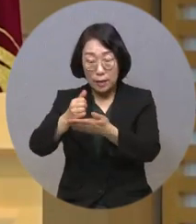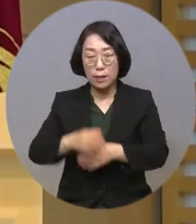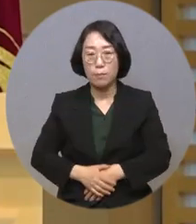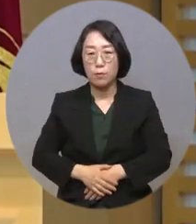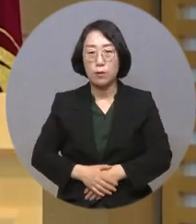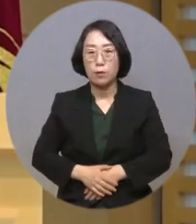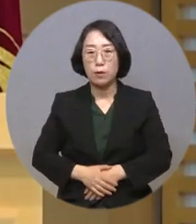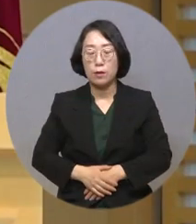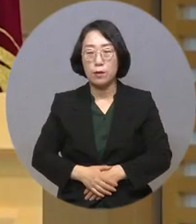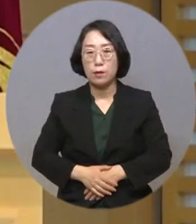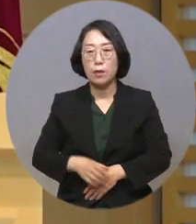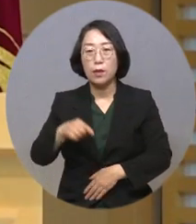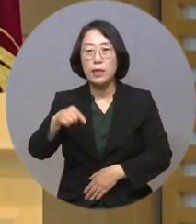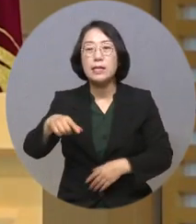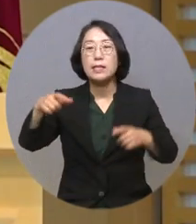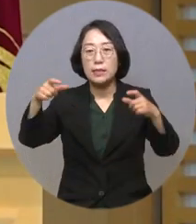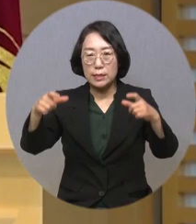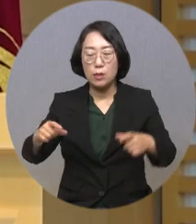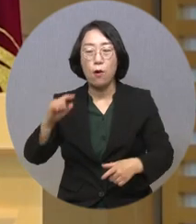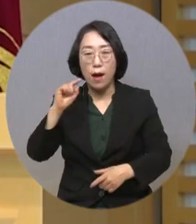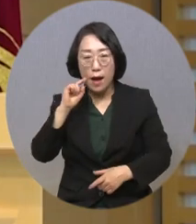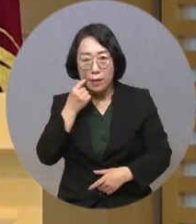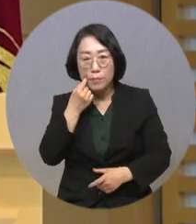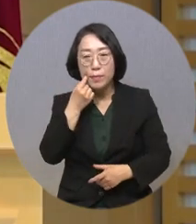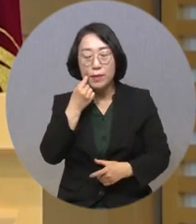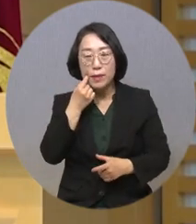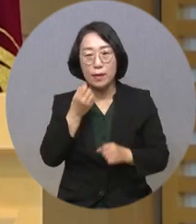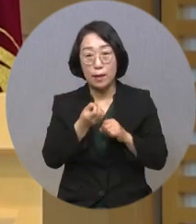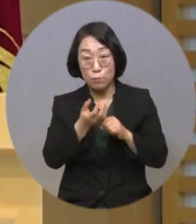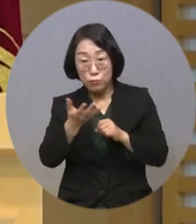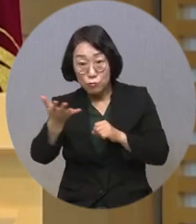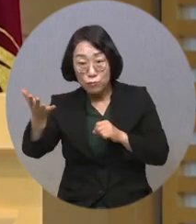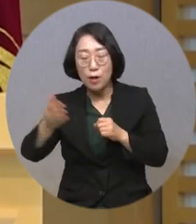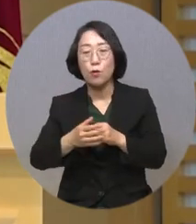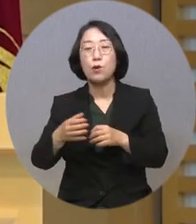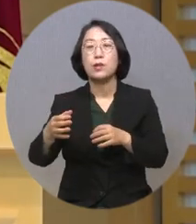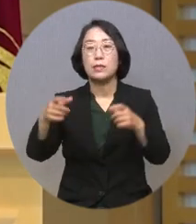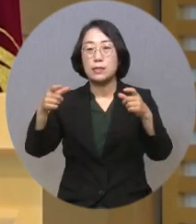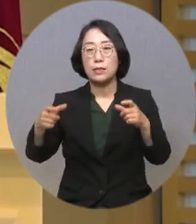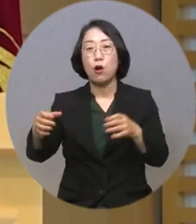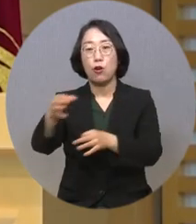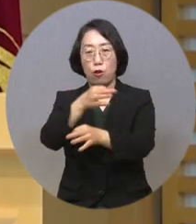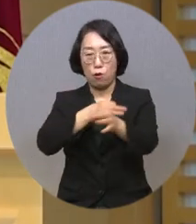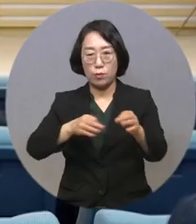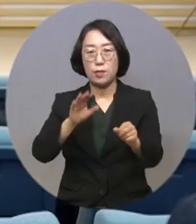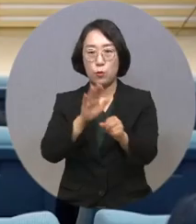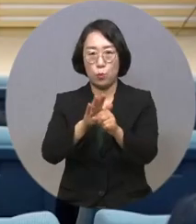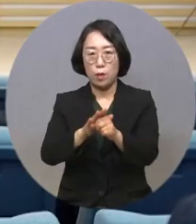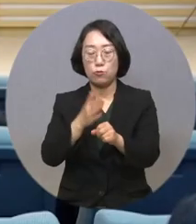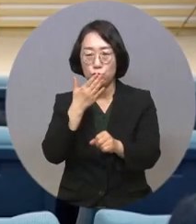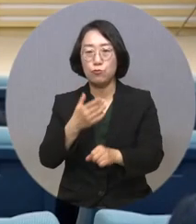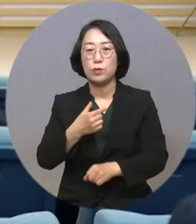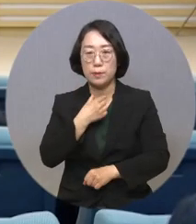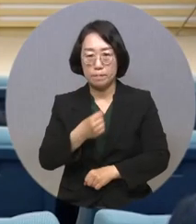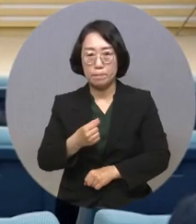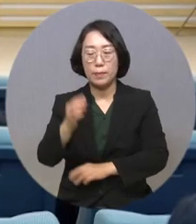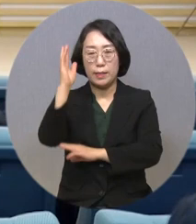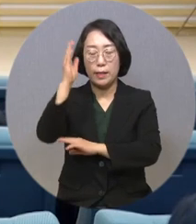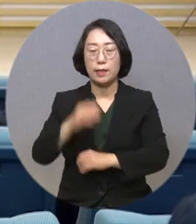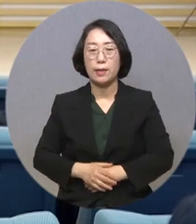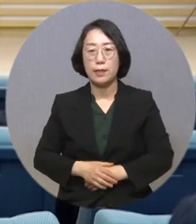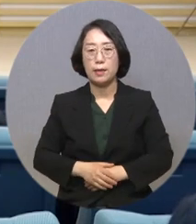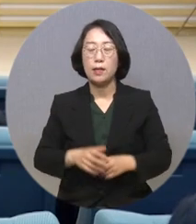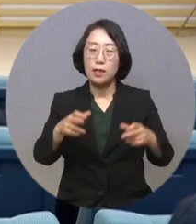본사와 협력하여 충남 지역을 아름답게 밝히고 지역 경제를 활성화하는 역할을 하고 싶다고 밝혔습니다. 장애인과